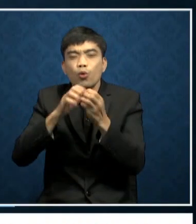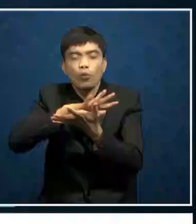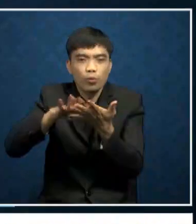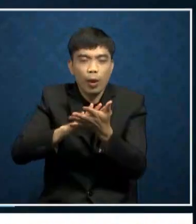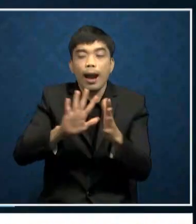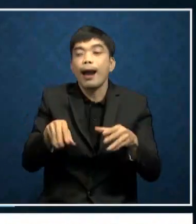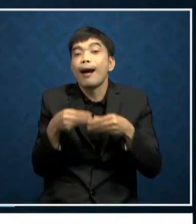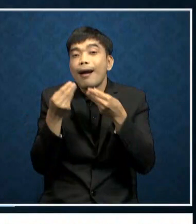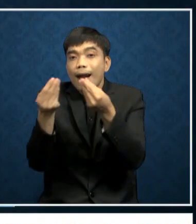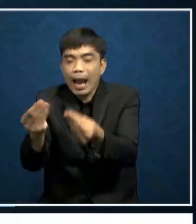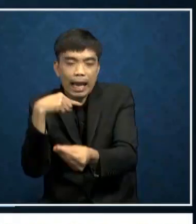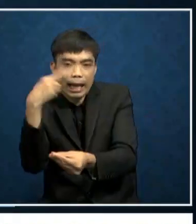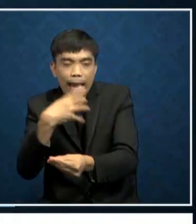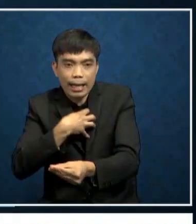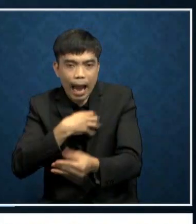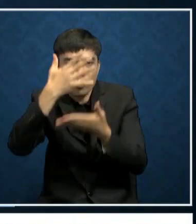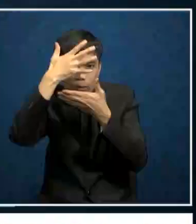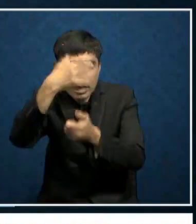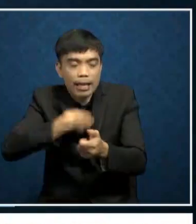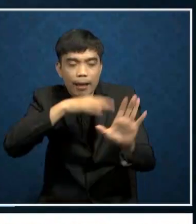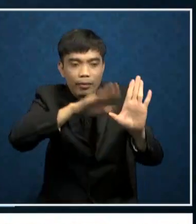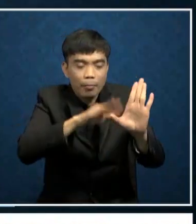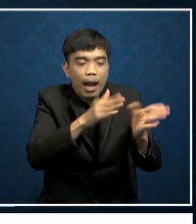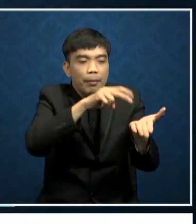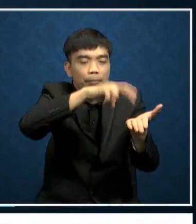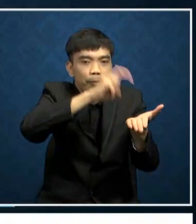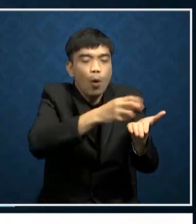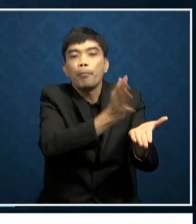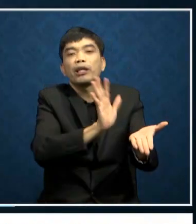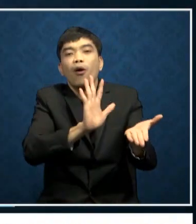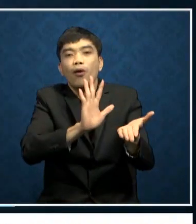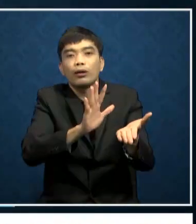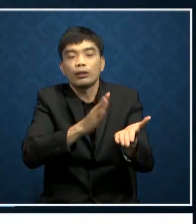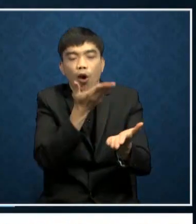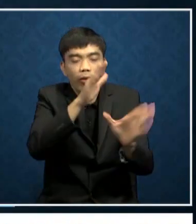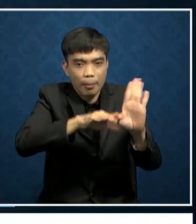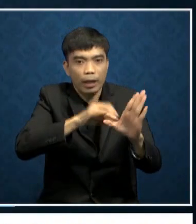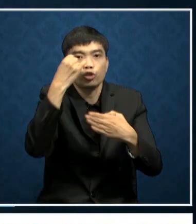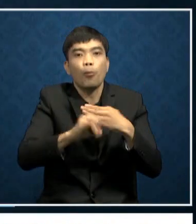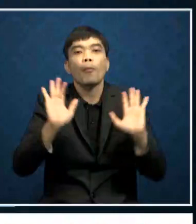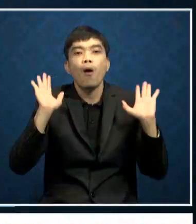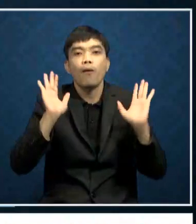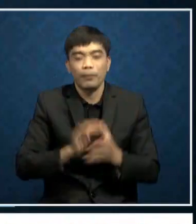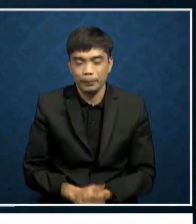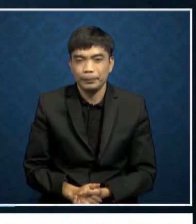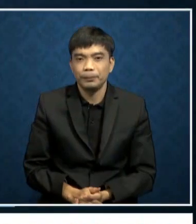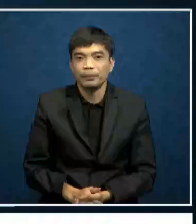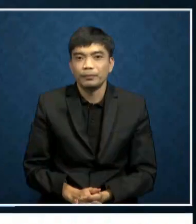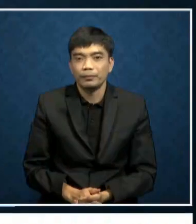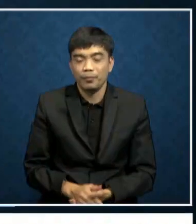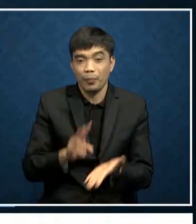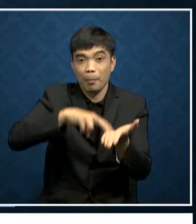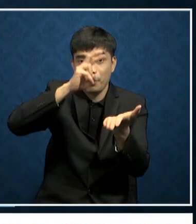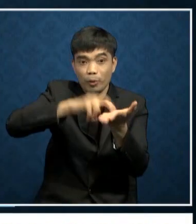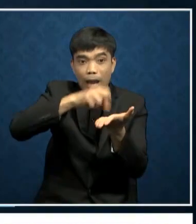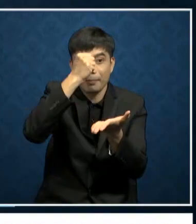สะดวกให้แก่ผู้ขอรับใบอนุญาตมากขึ้นหัวข้อย่อยที่5ออกใบอนุญาตการ